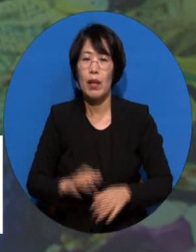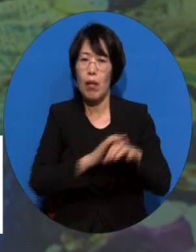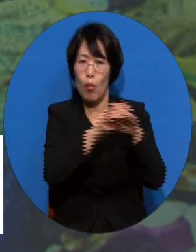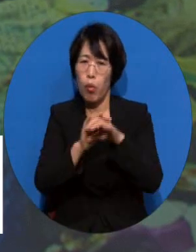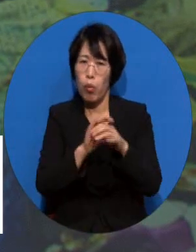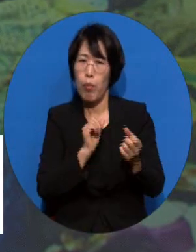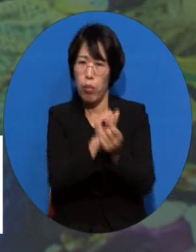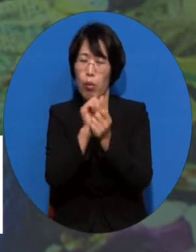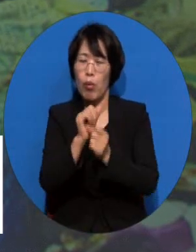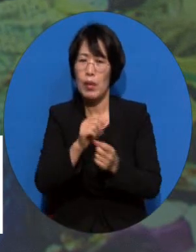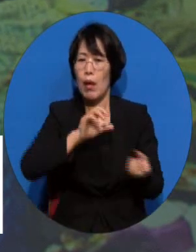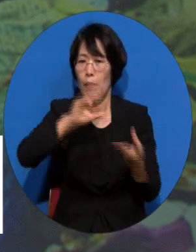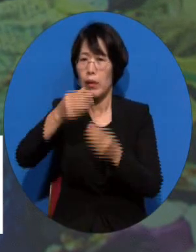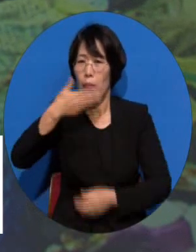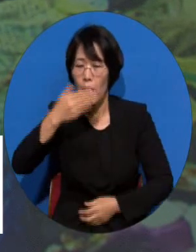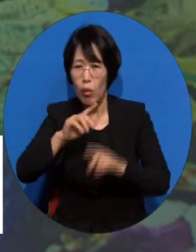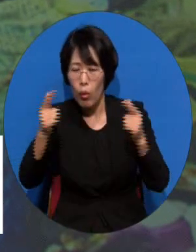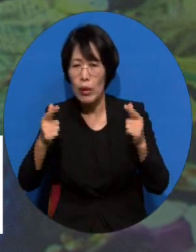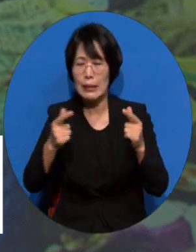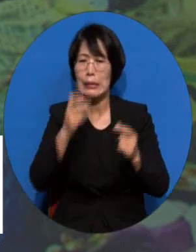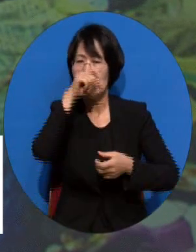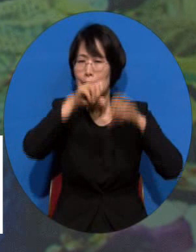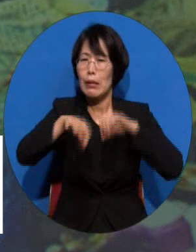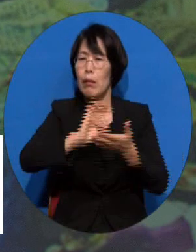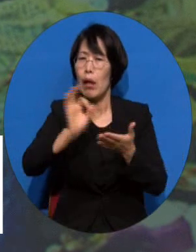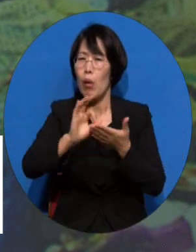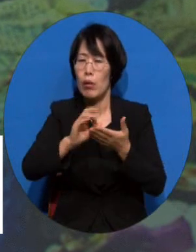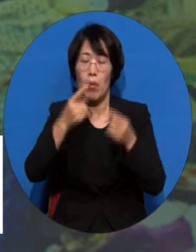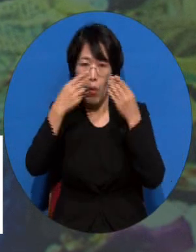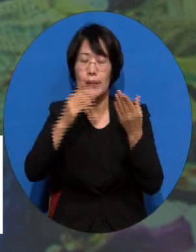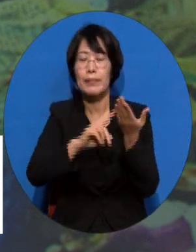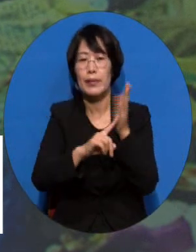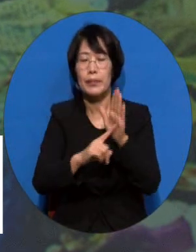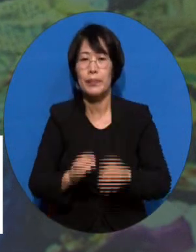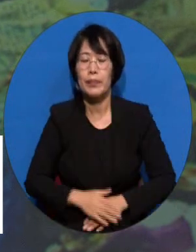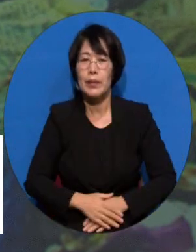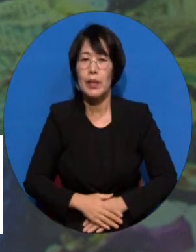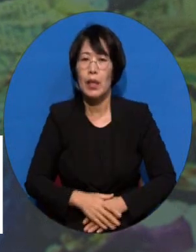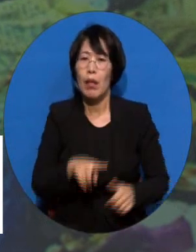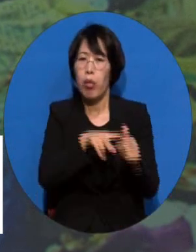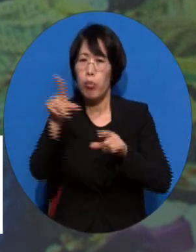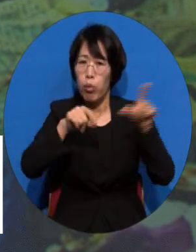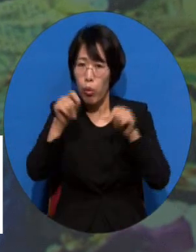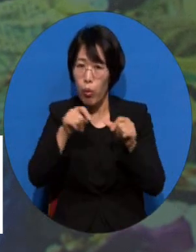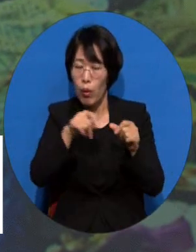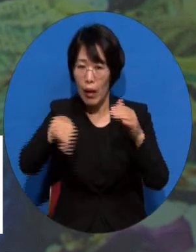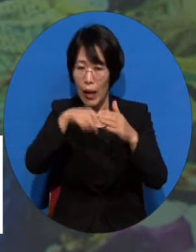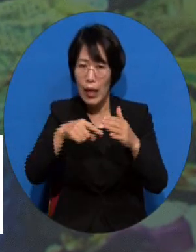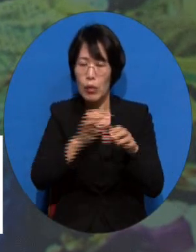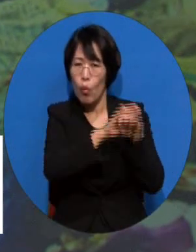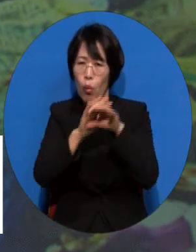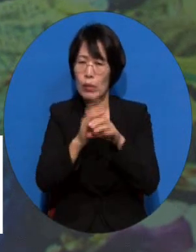코로나19 여파로 배달 음식 등 쓰레기를 더 사용하는 경향이 뚜렷하게 나타나고 있습니다. 빅데이터 속에 담긴